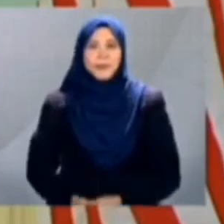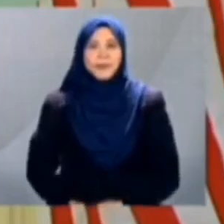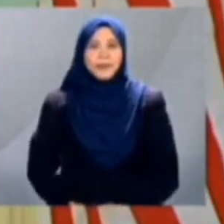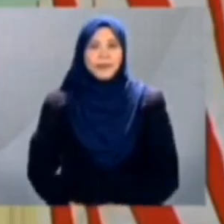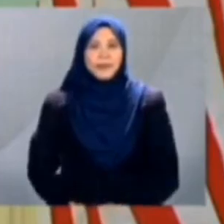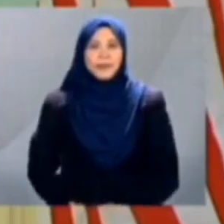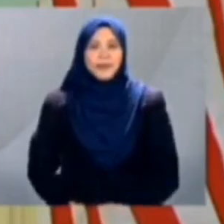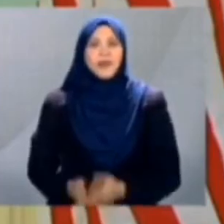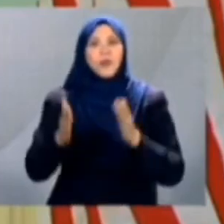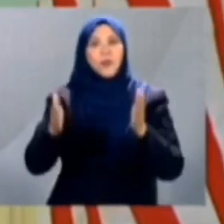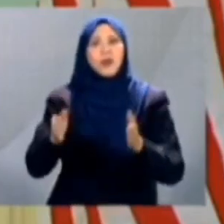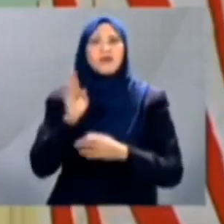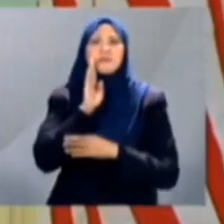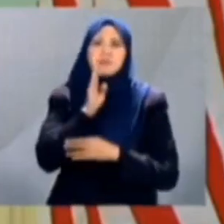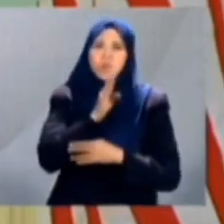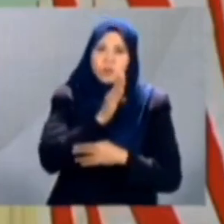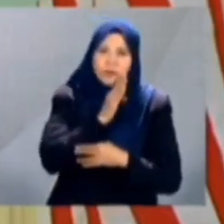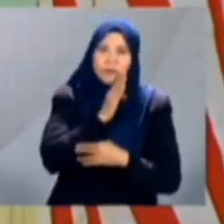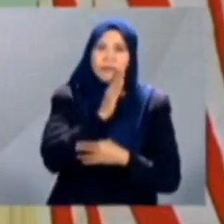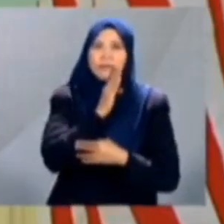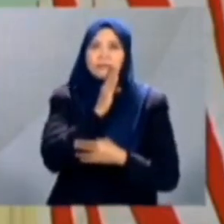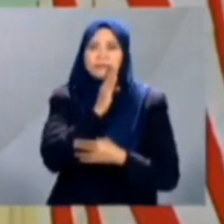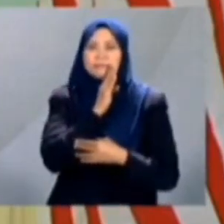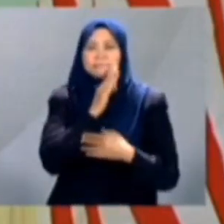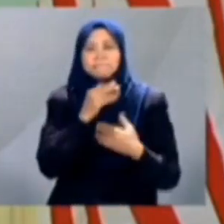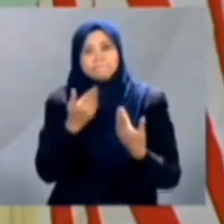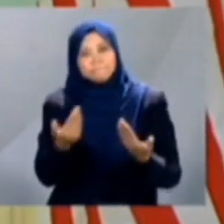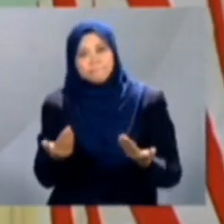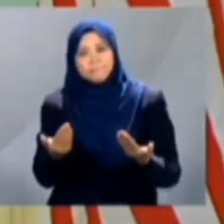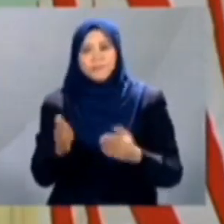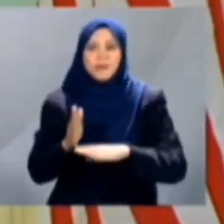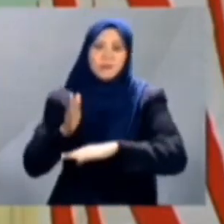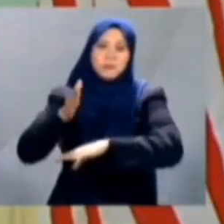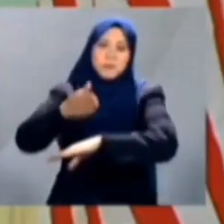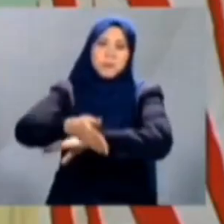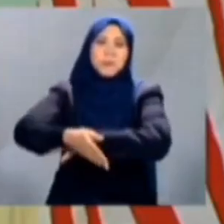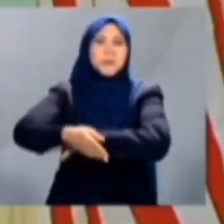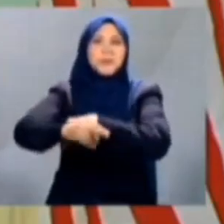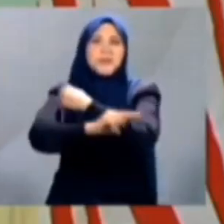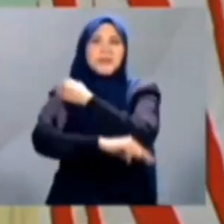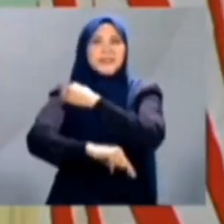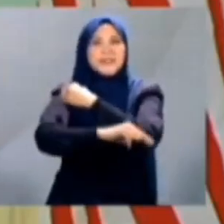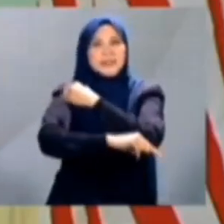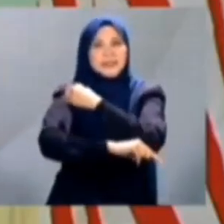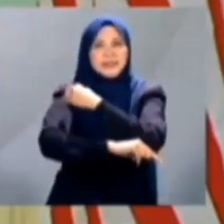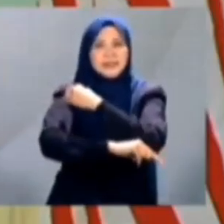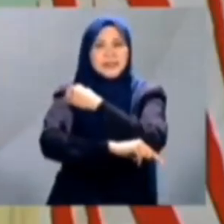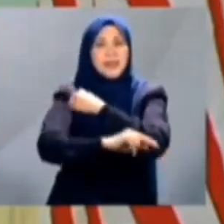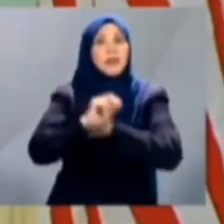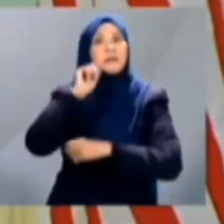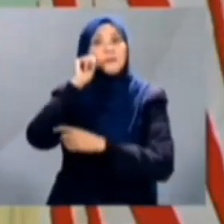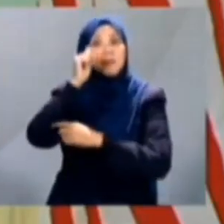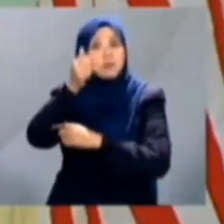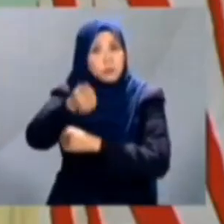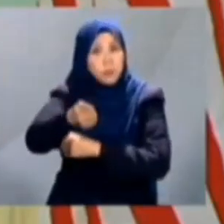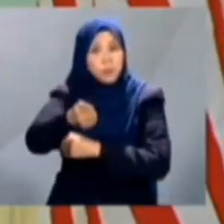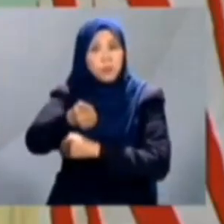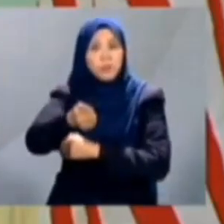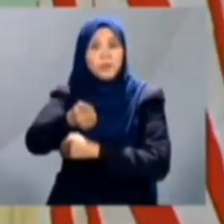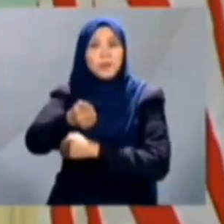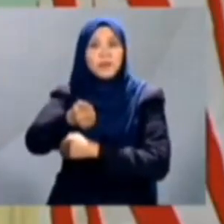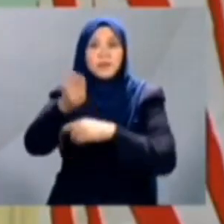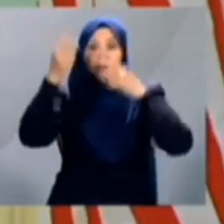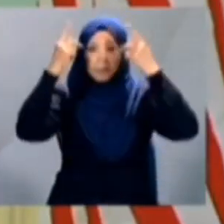orang bujang dan sebagainya orientasi Negeri jadi paham kan besok piyama